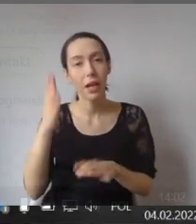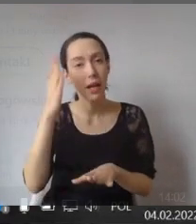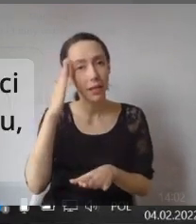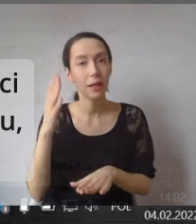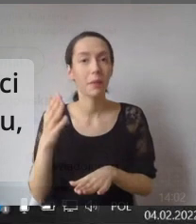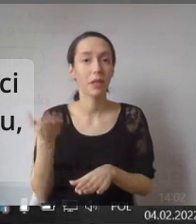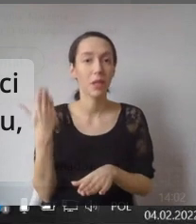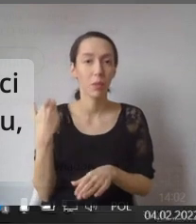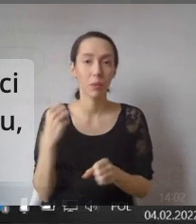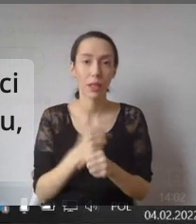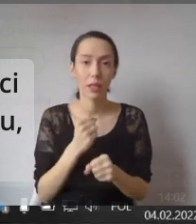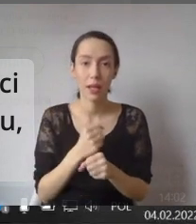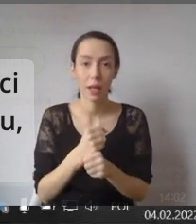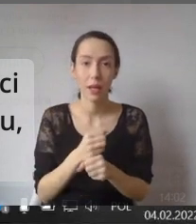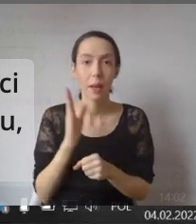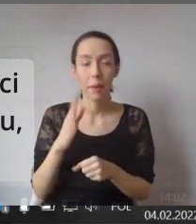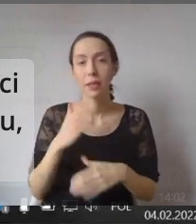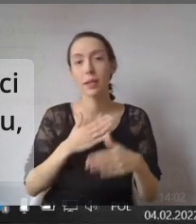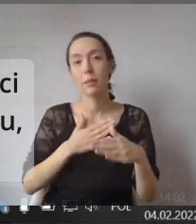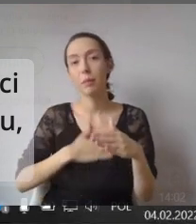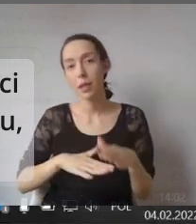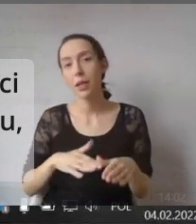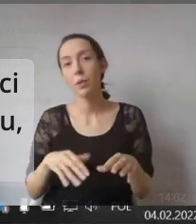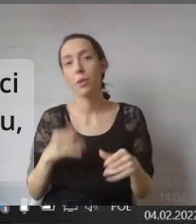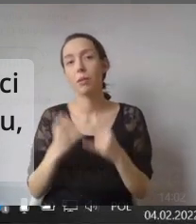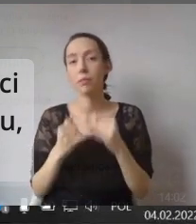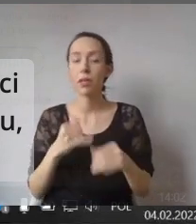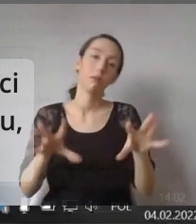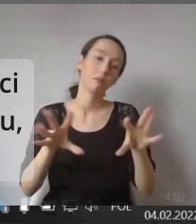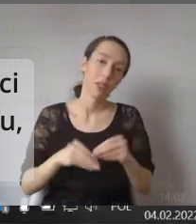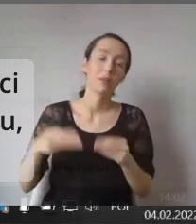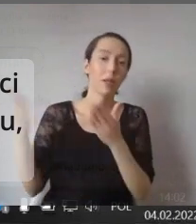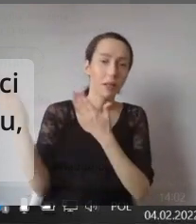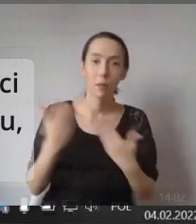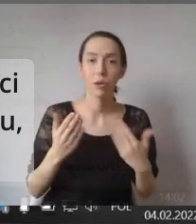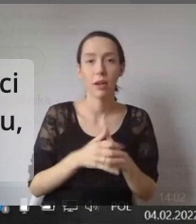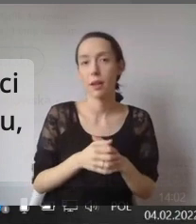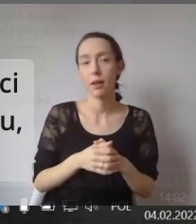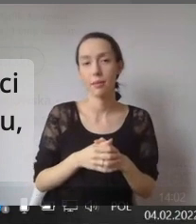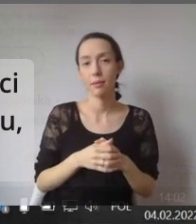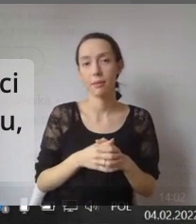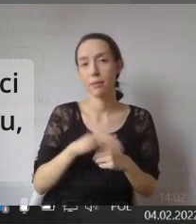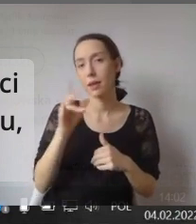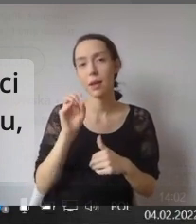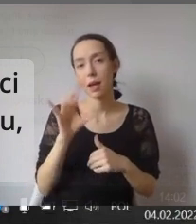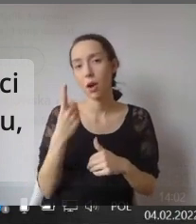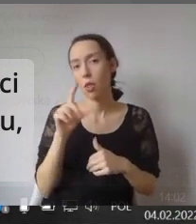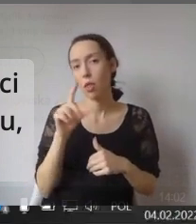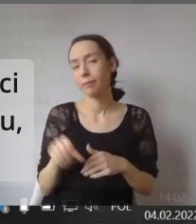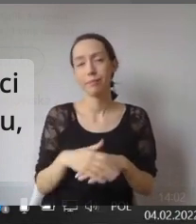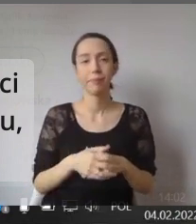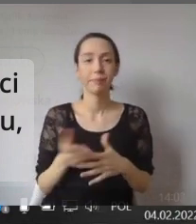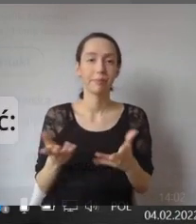poprzedniej pracy, będzie mi miło, jeżeli przyjmiesz moje zaproszenie do sieci kontaktów na LinkedInie. Pozdrawiam, nie wiem, Jagoda, czy Krzysiu, czy ktoś